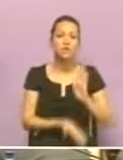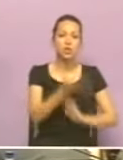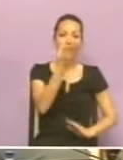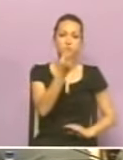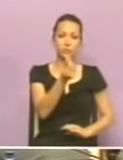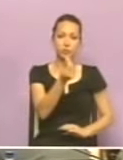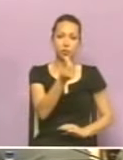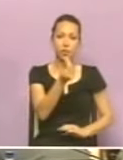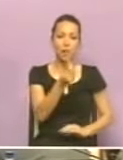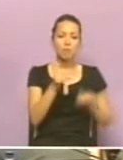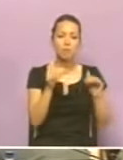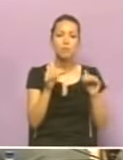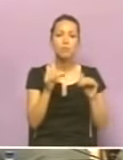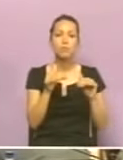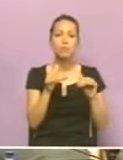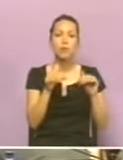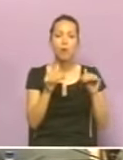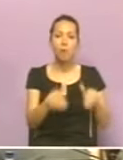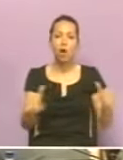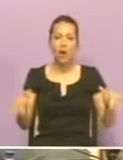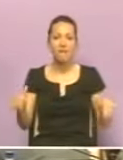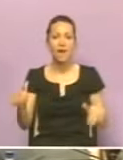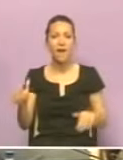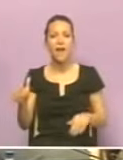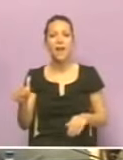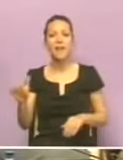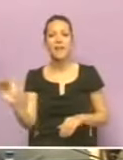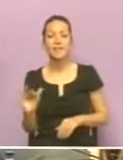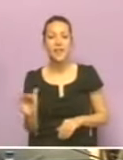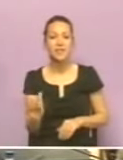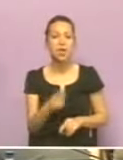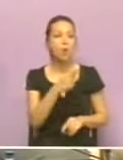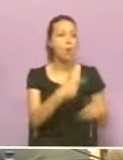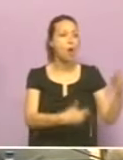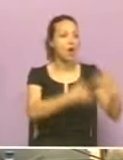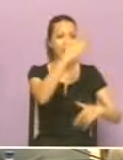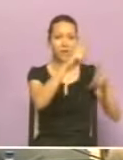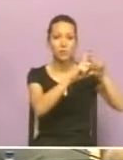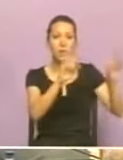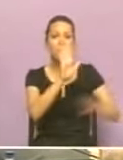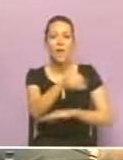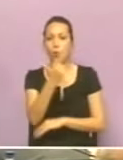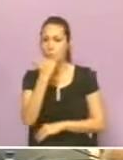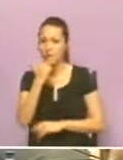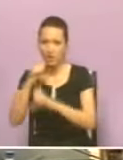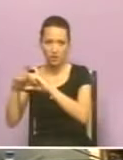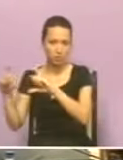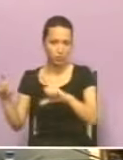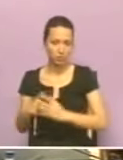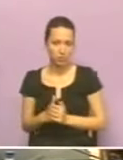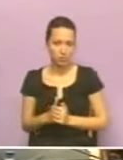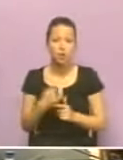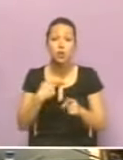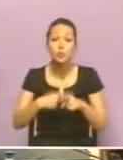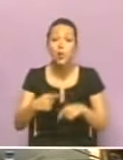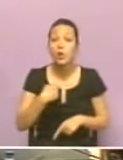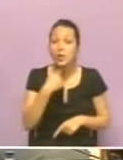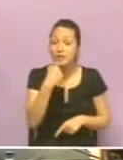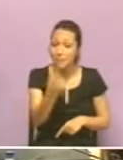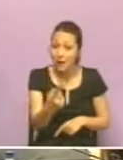boravak dece u gradskim ustanovama nego u privatnim ustanovama. I zbog toga sam i rekao da se nadam